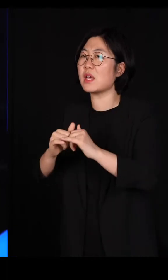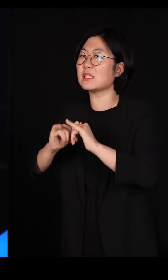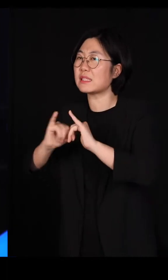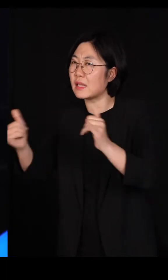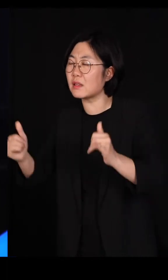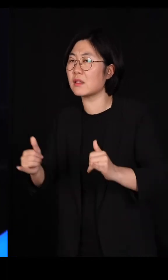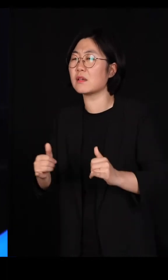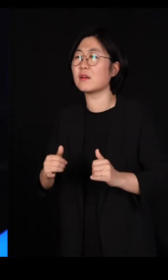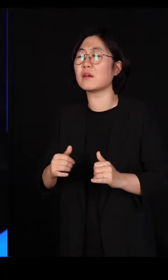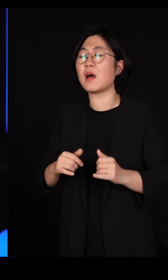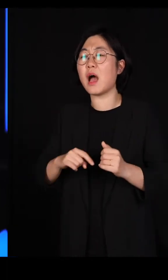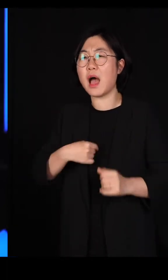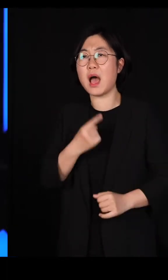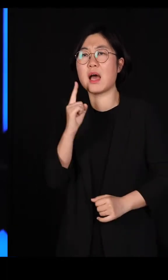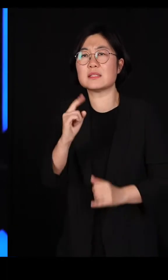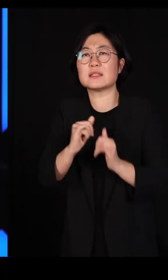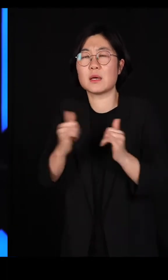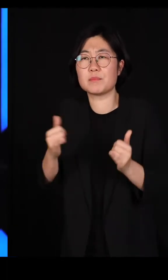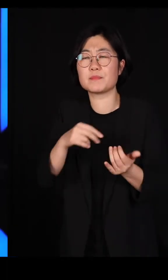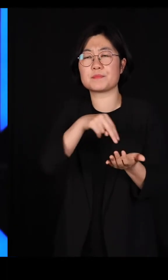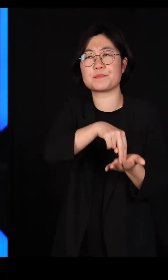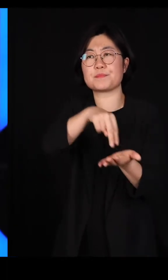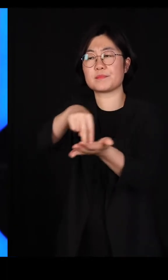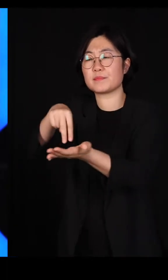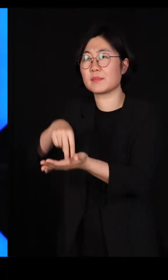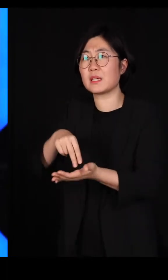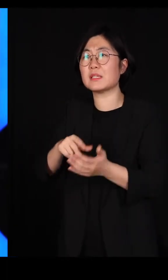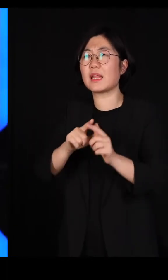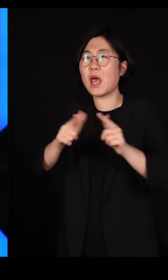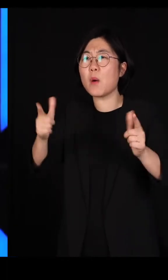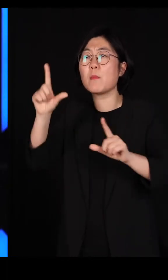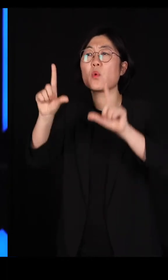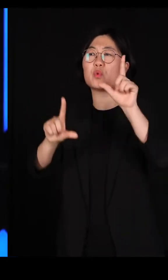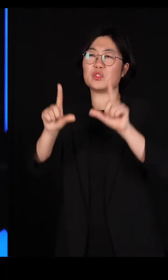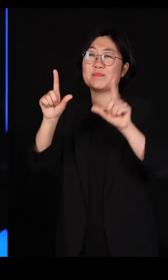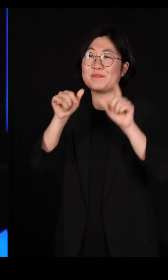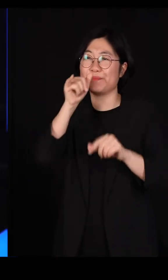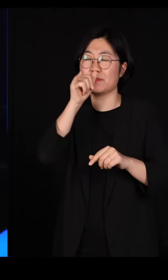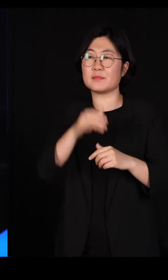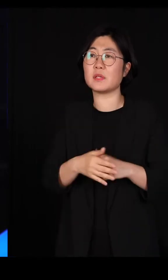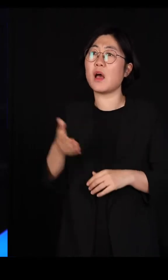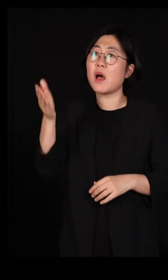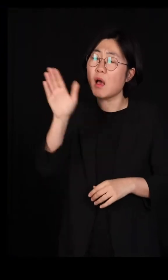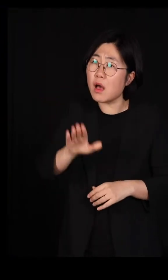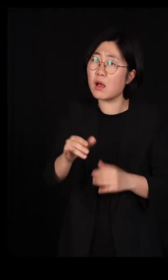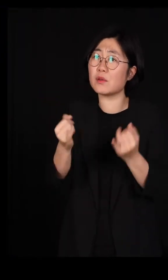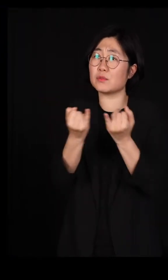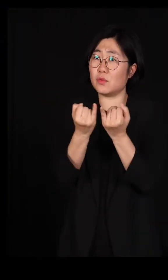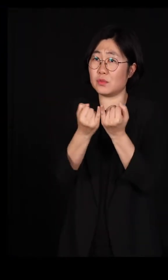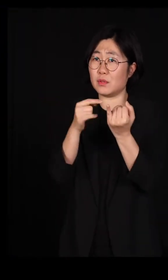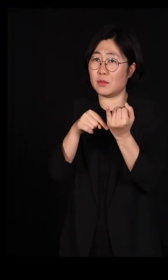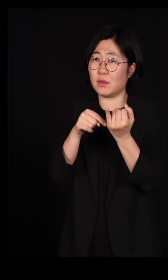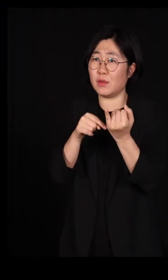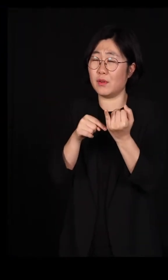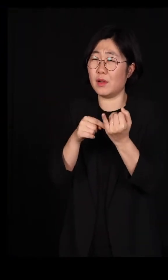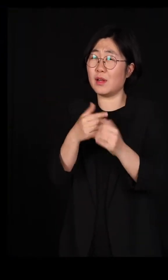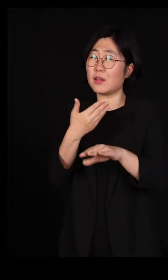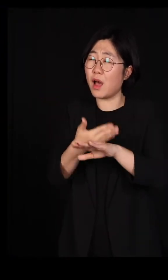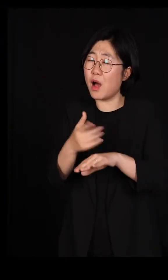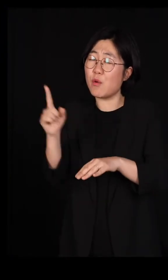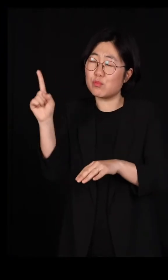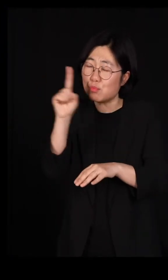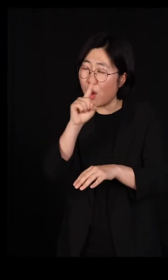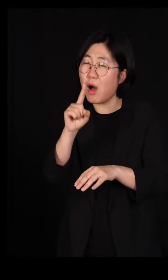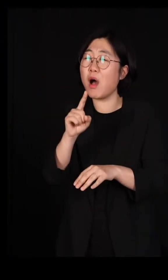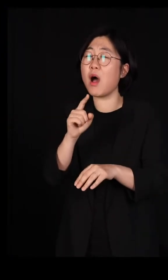하나의 시민으로서 각자 자리에서 하고 있는 다양한 모습들이 있을 거예요. 하지만 여성은 그 무엇보다도